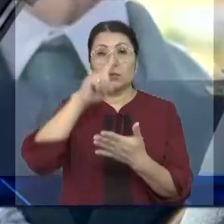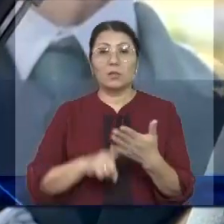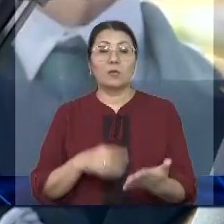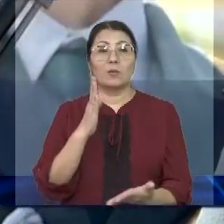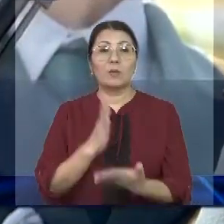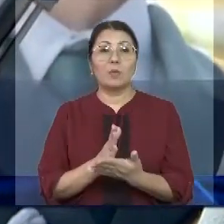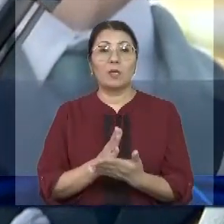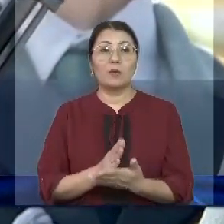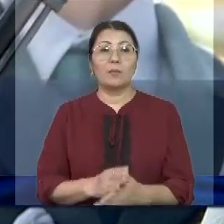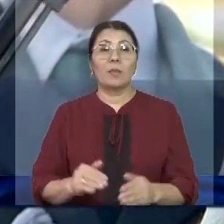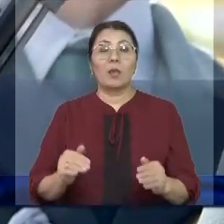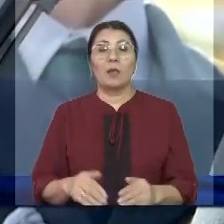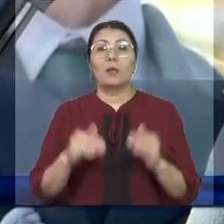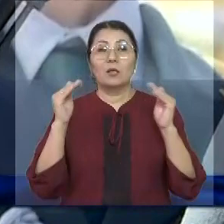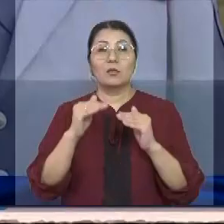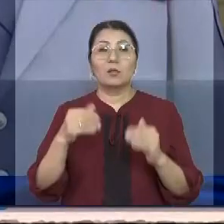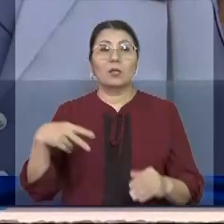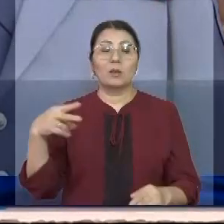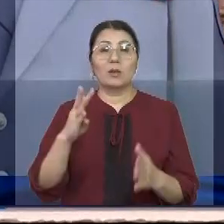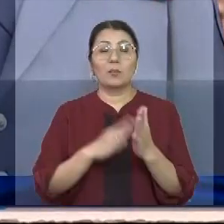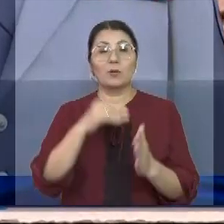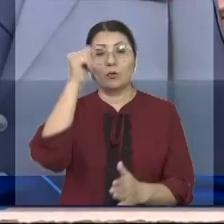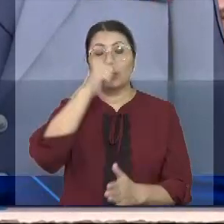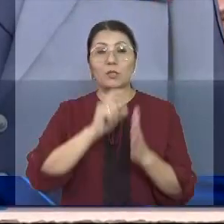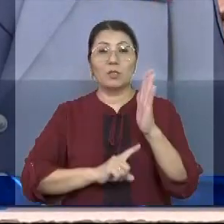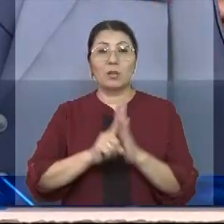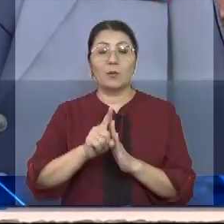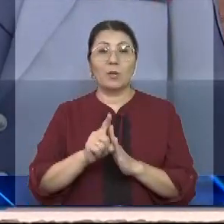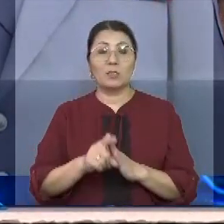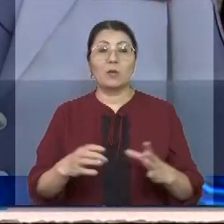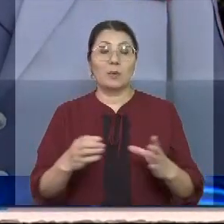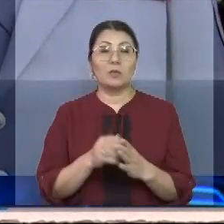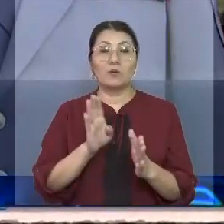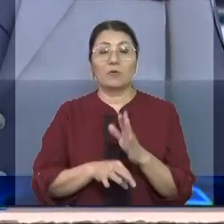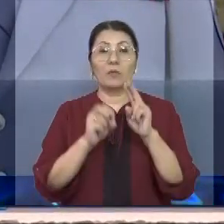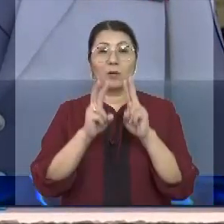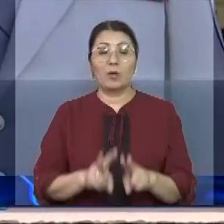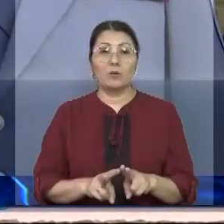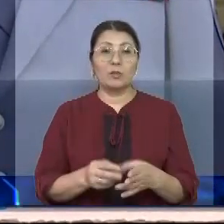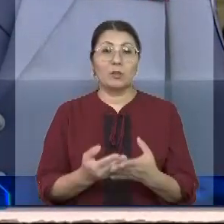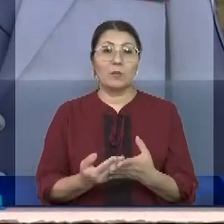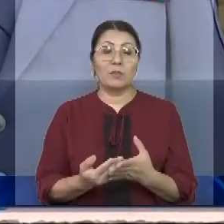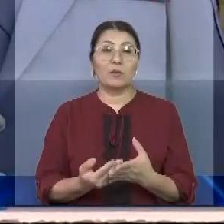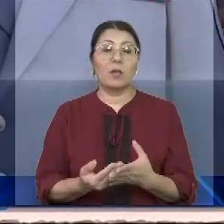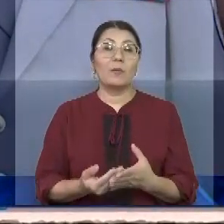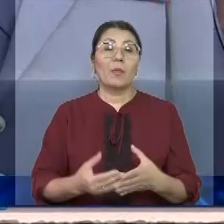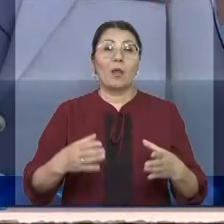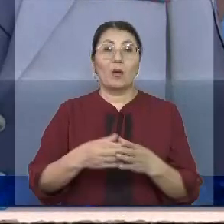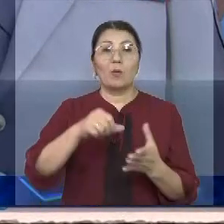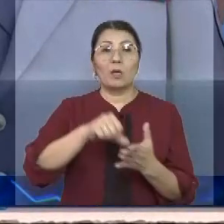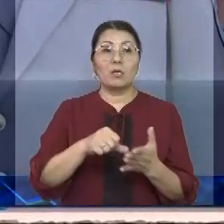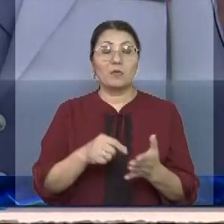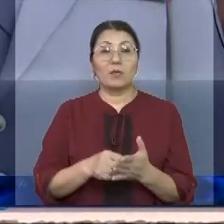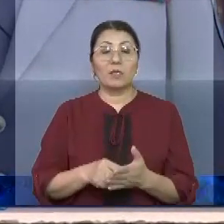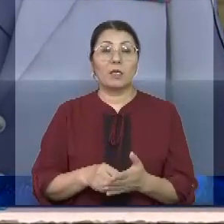жоқ. Институттың өзі 2009 жылдан бастап ұжымдық қауіпсіздік туралы шарт ұйымына қатысушы Қырғызстан